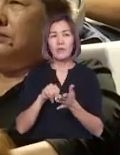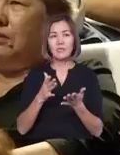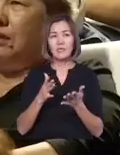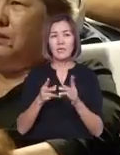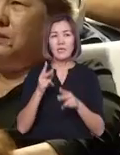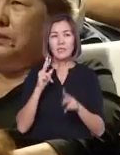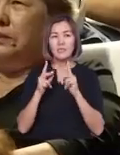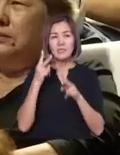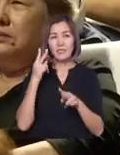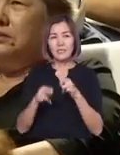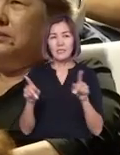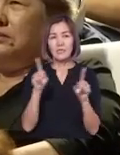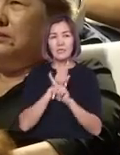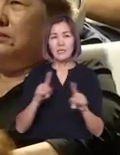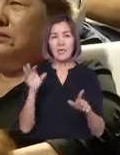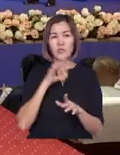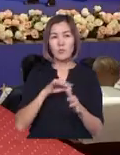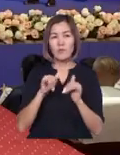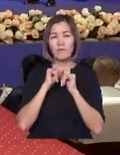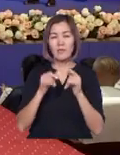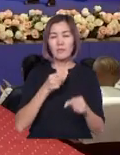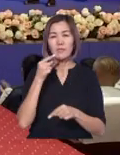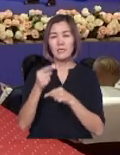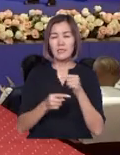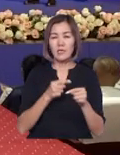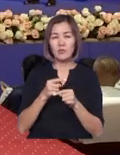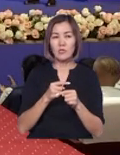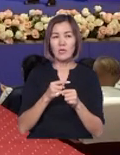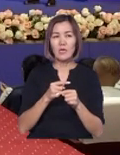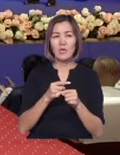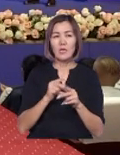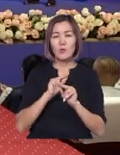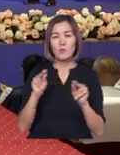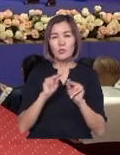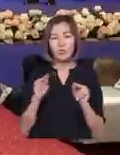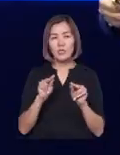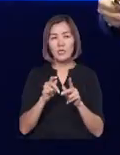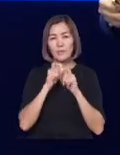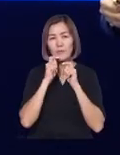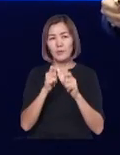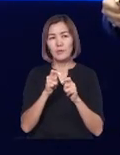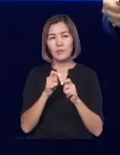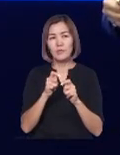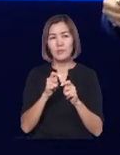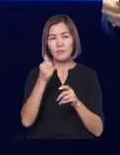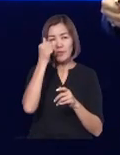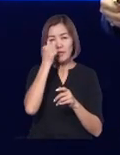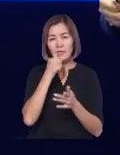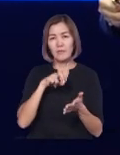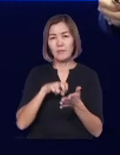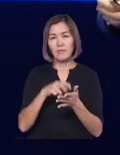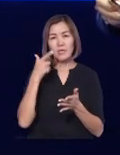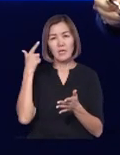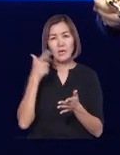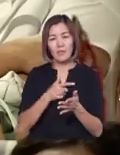пленарной сессии за особый вклад в воспитание подрастающего поколения ряд учителей области был удостоен благодарственных писем, грамот, а